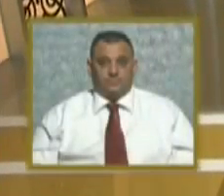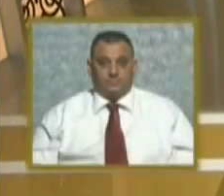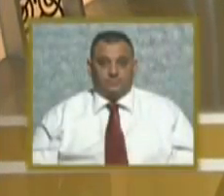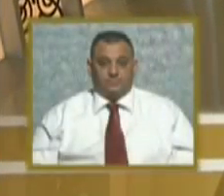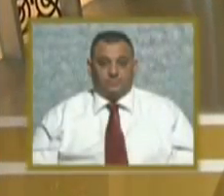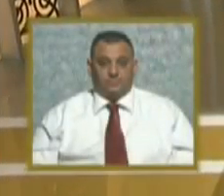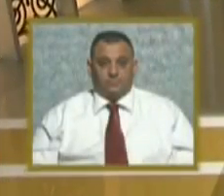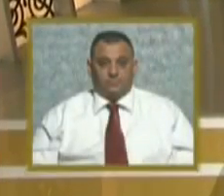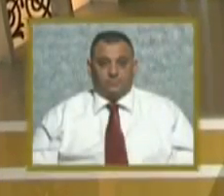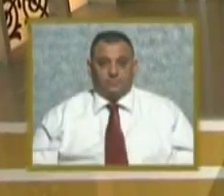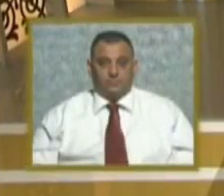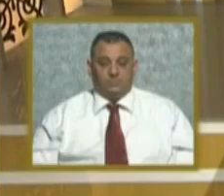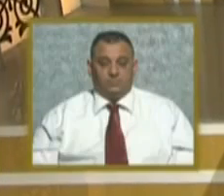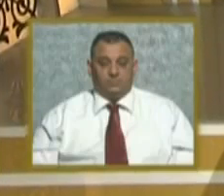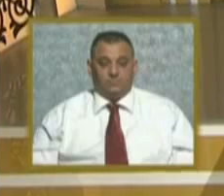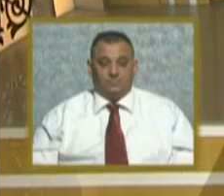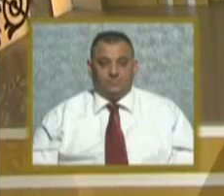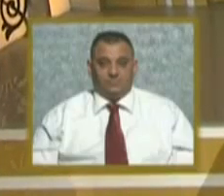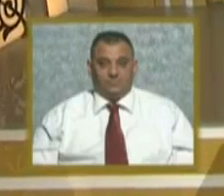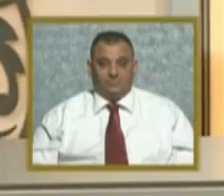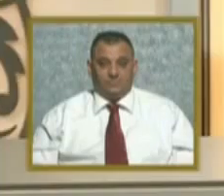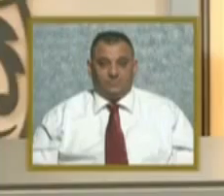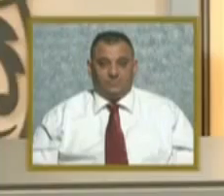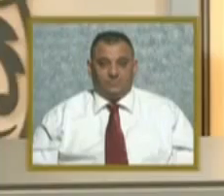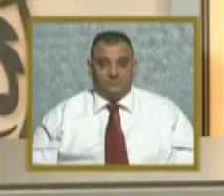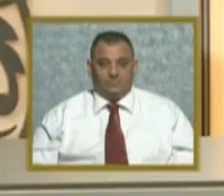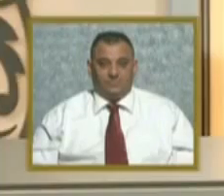ربنا وتقبل دعاء.